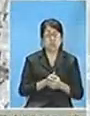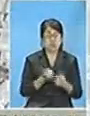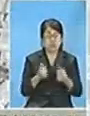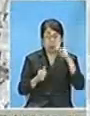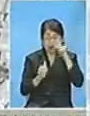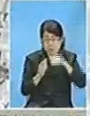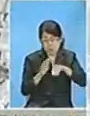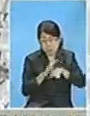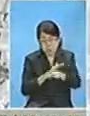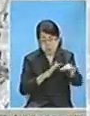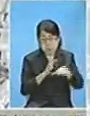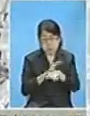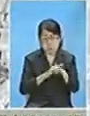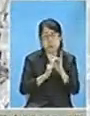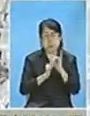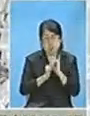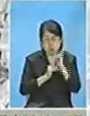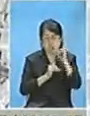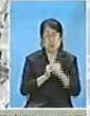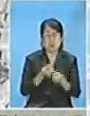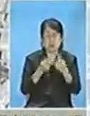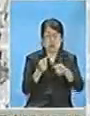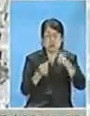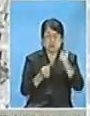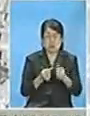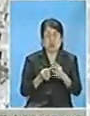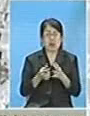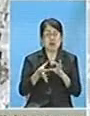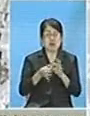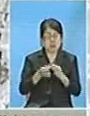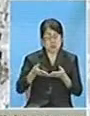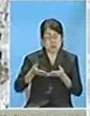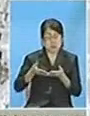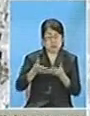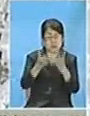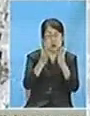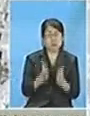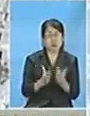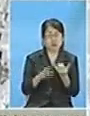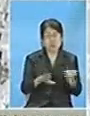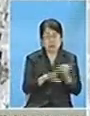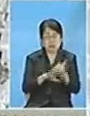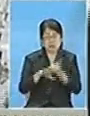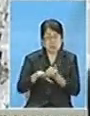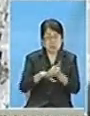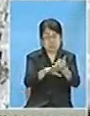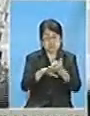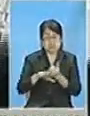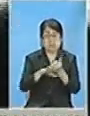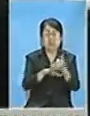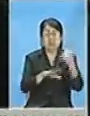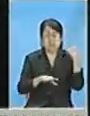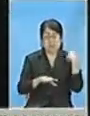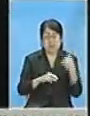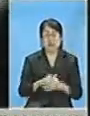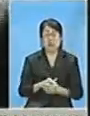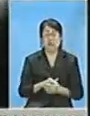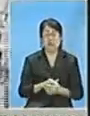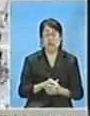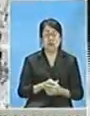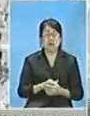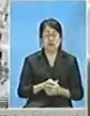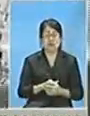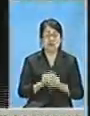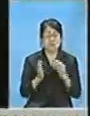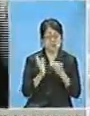การระบายน้ำอย่างเดียวแต่เป็นคลองที่ต้องใช้ในการขนส่งทางเรือในทางระบายน้ำทางเรือให้กับพี่น้องประชาชนค